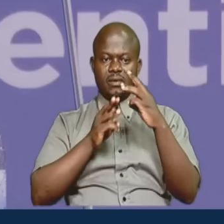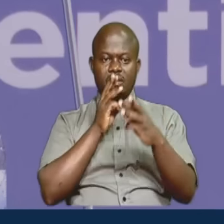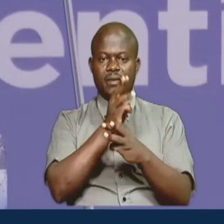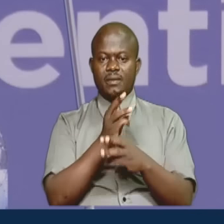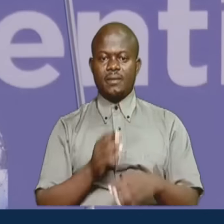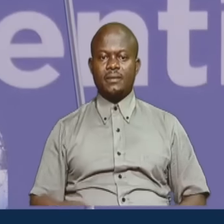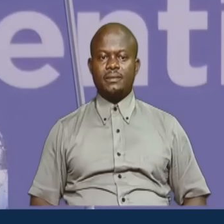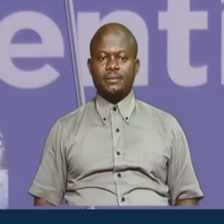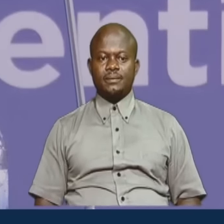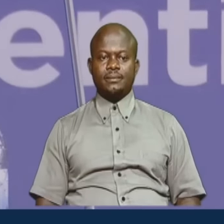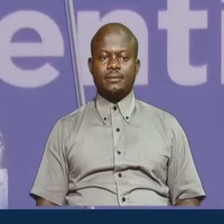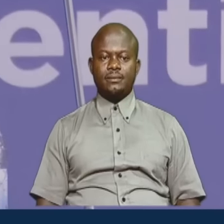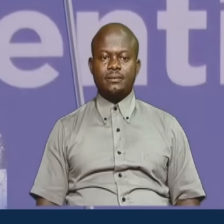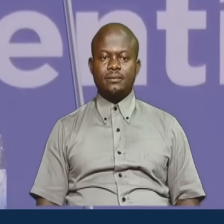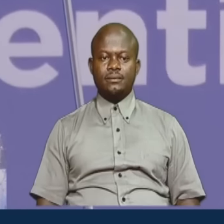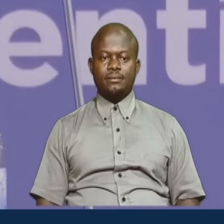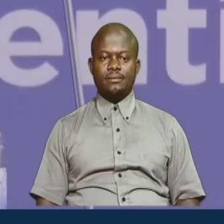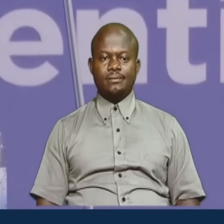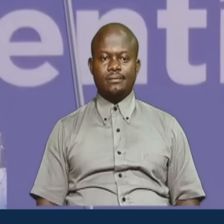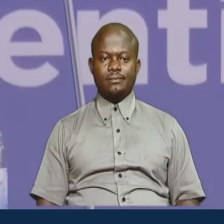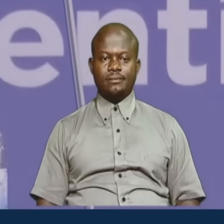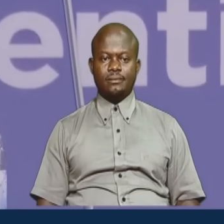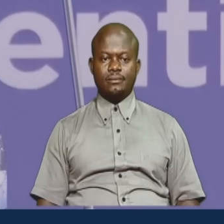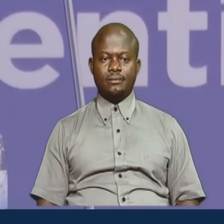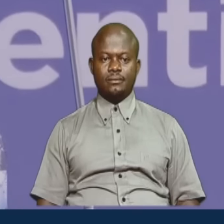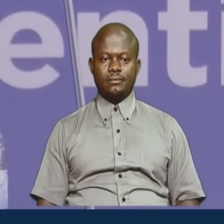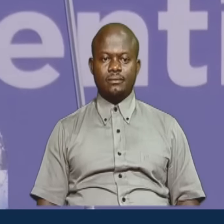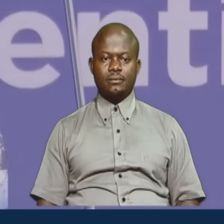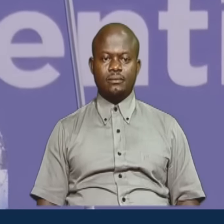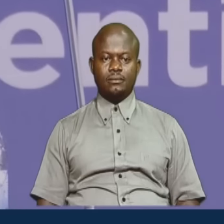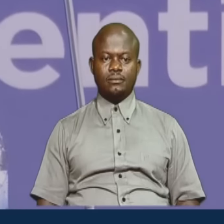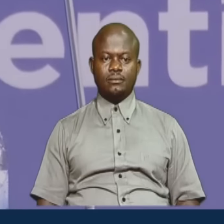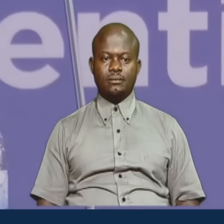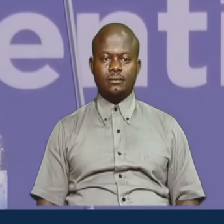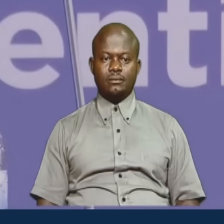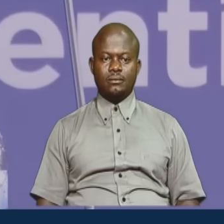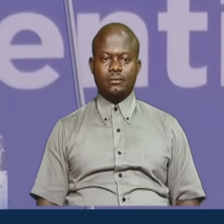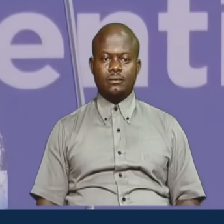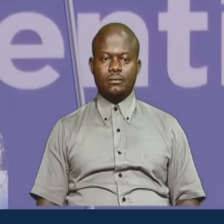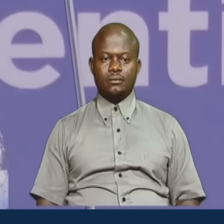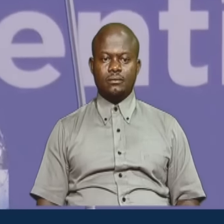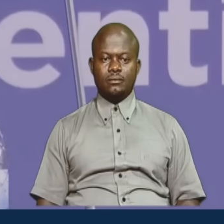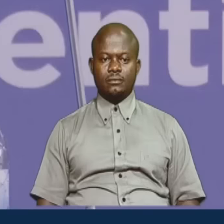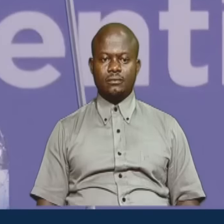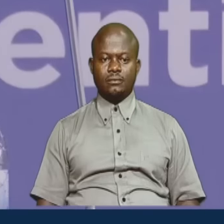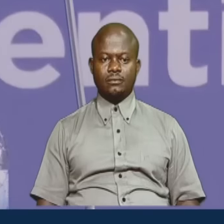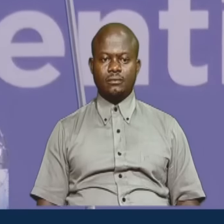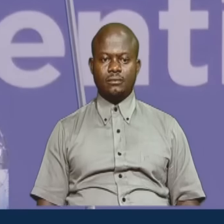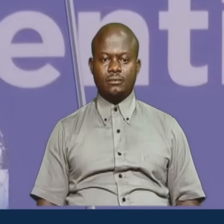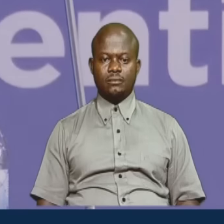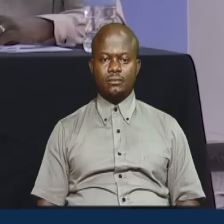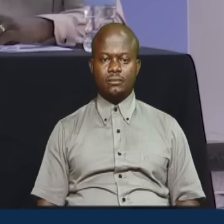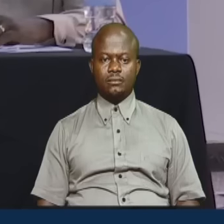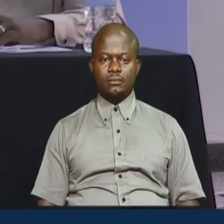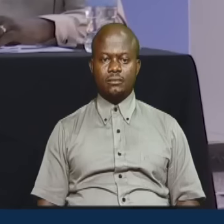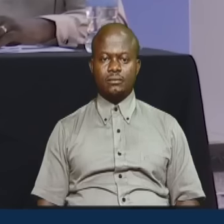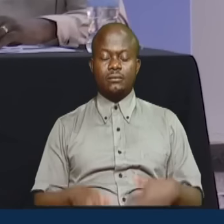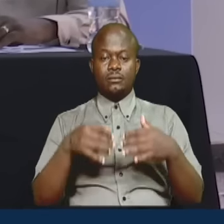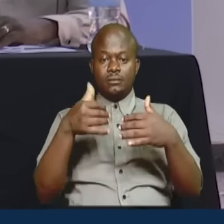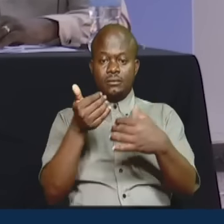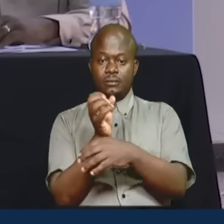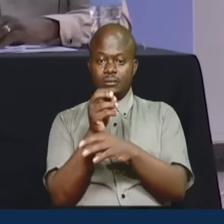what happened here in Rwanda must be prevented from happening again anywhere at and at all times. Uyu